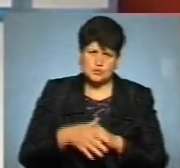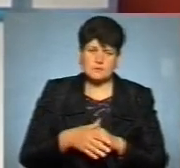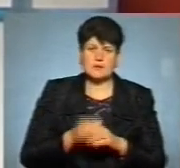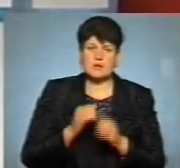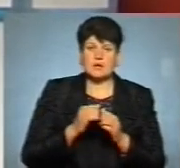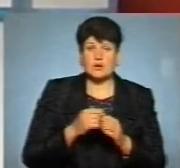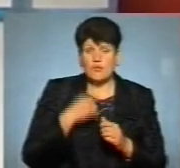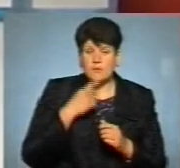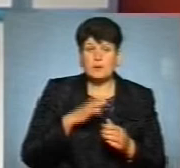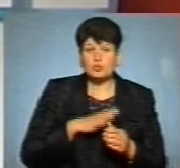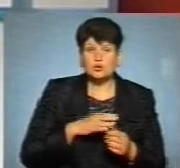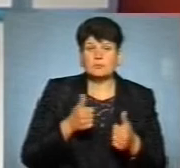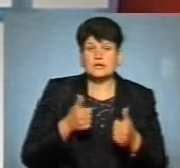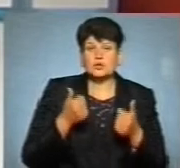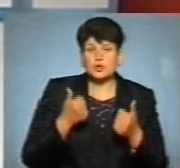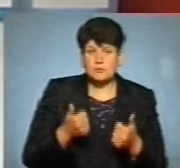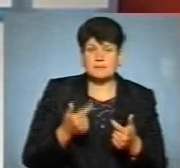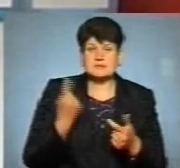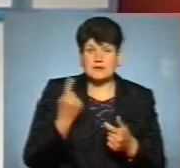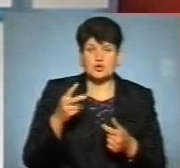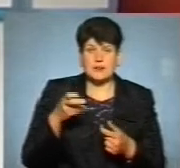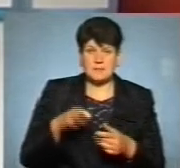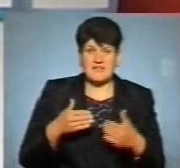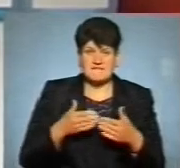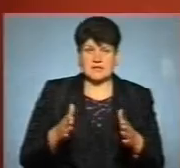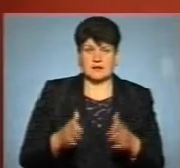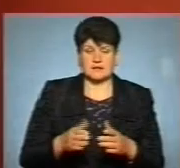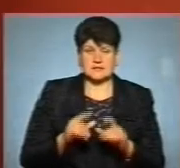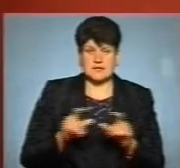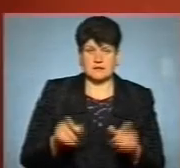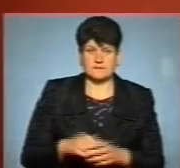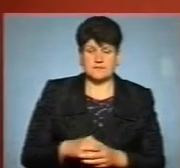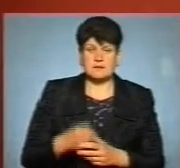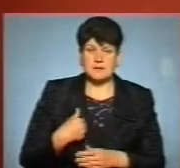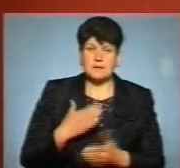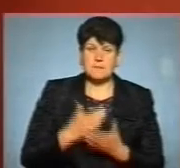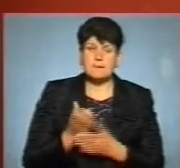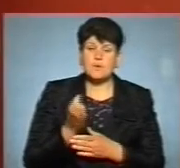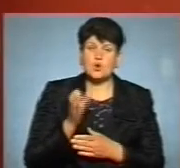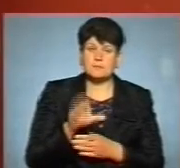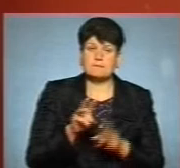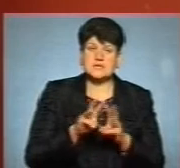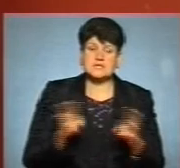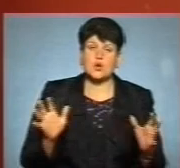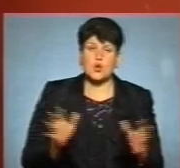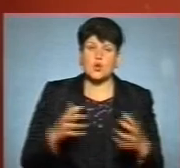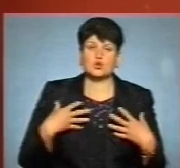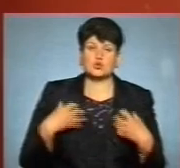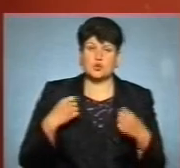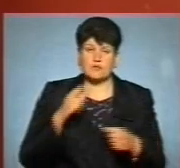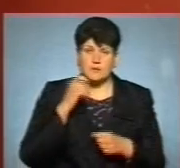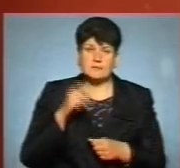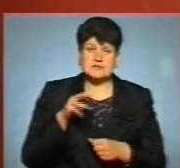було би добре, хоча б з 1 липня відкрили ці оздоровчі заклади. І ми маємо коментар міністра охорони здоров'я України